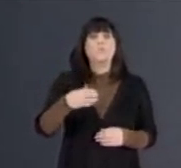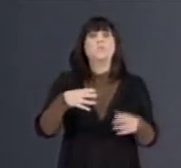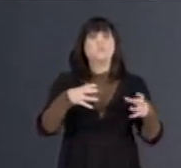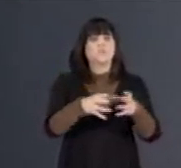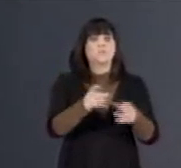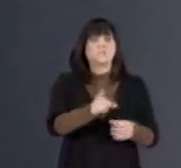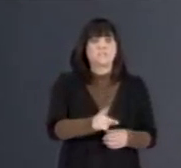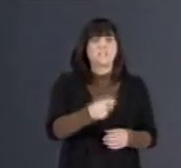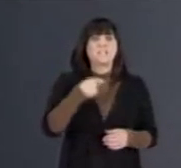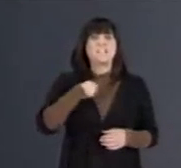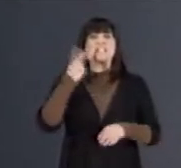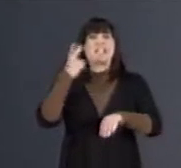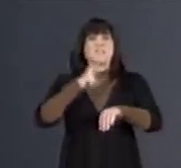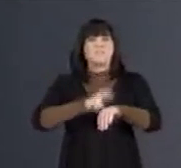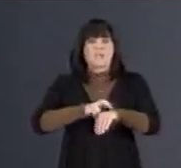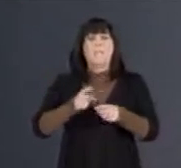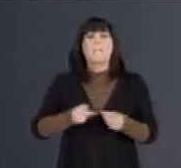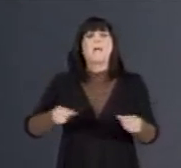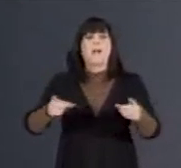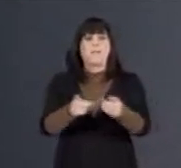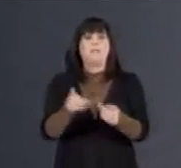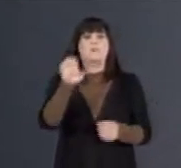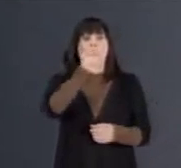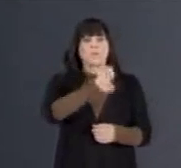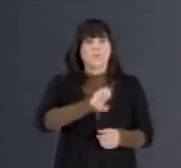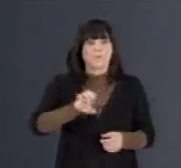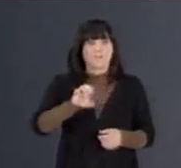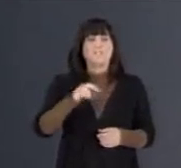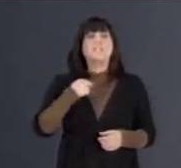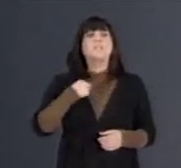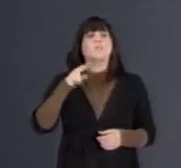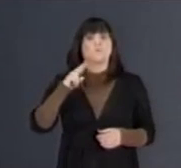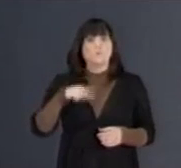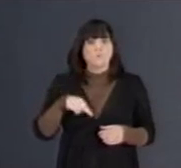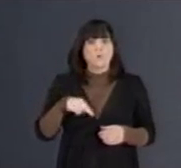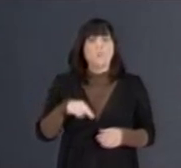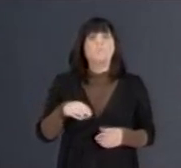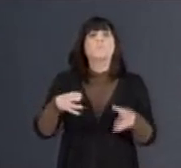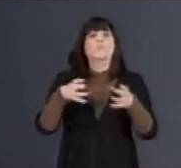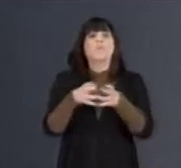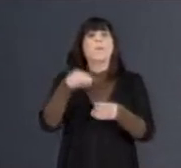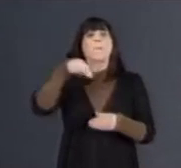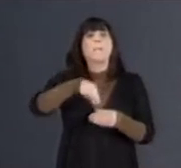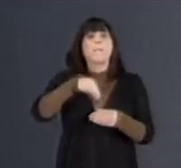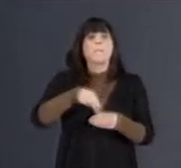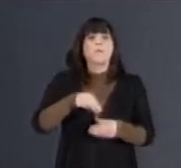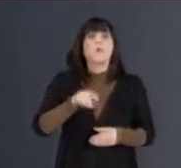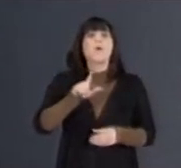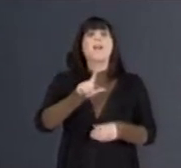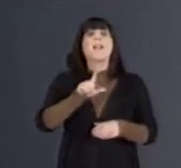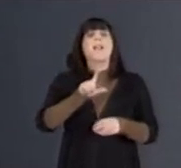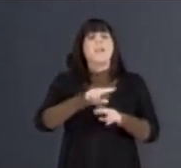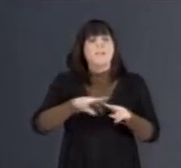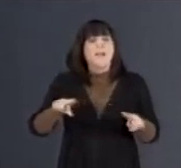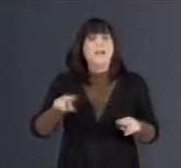t-ajna l-Parlamenta Ewropew, u-Lajzjoni tal-Parlamenta Ewropew, u jjena ħasotxiat fi l-Partid fil-liberali ta' l-Europa l